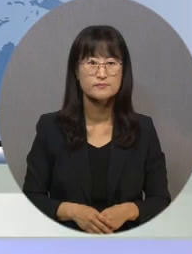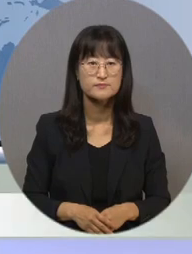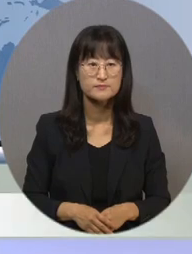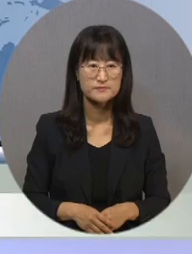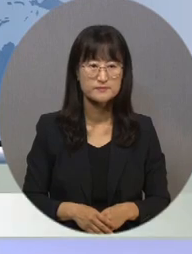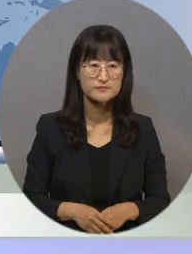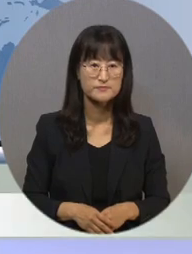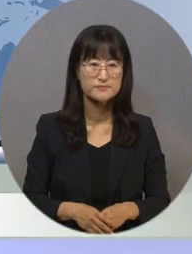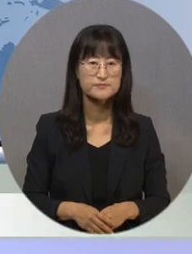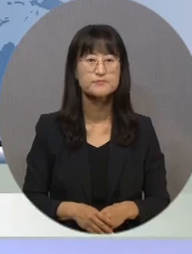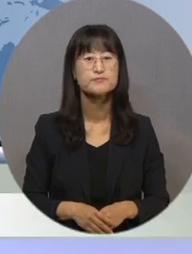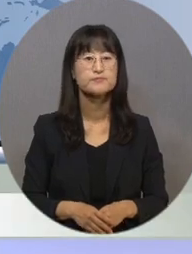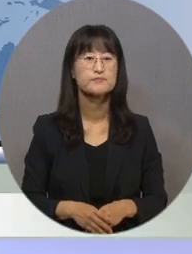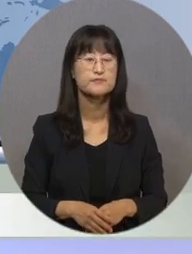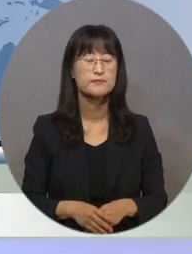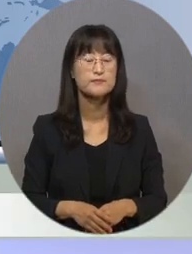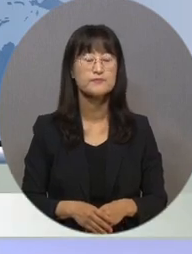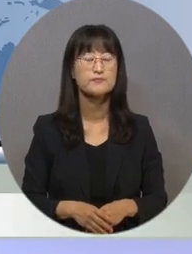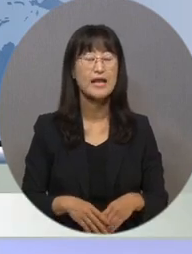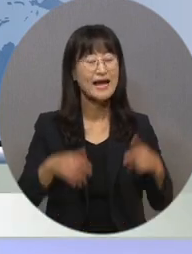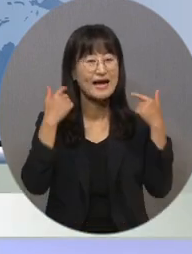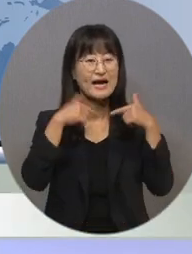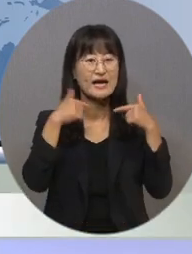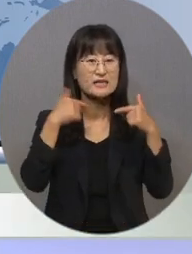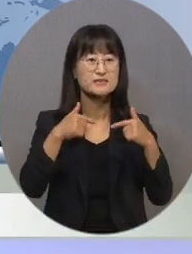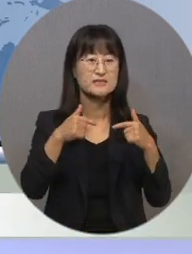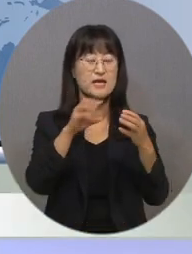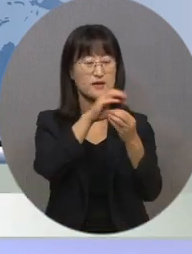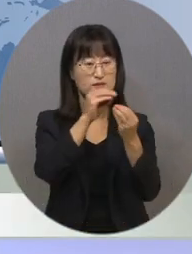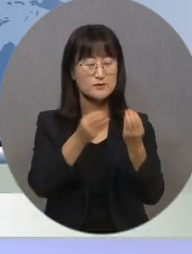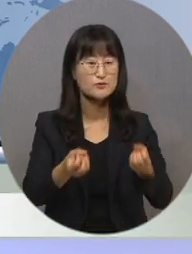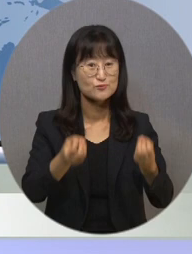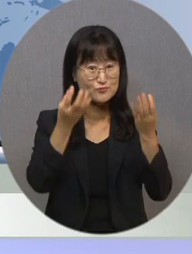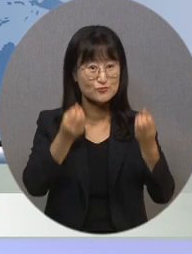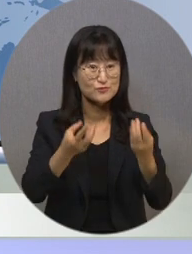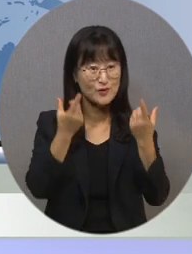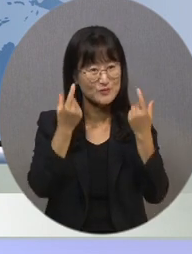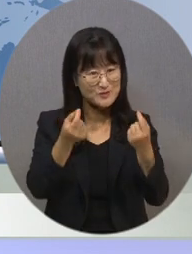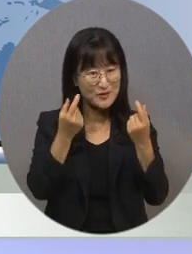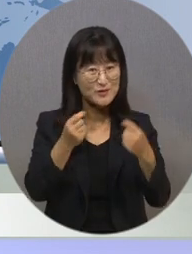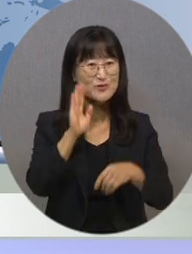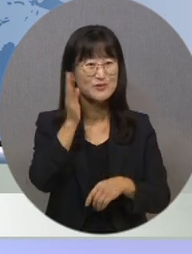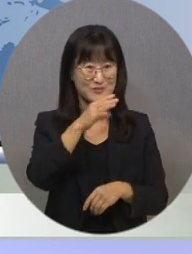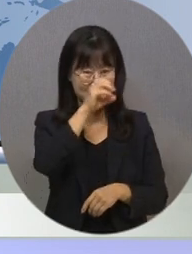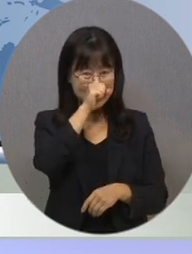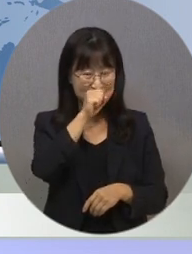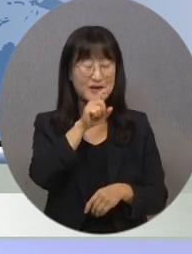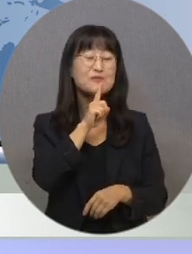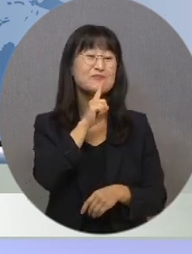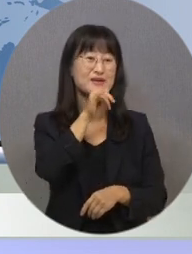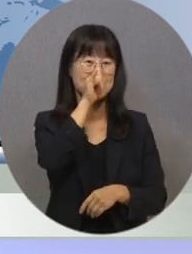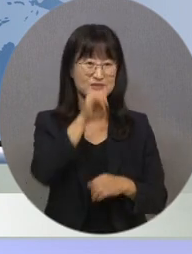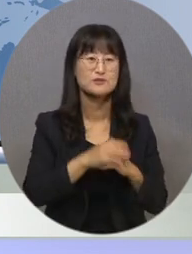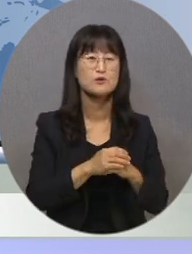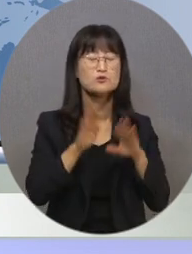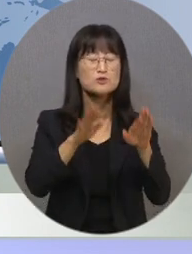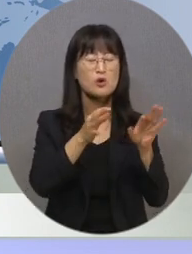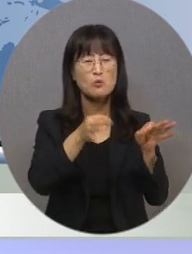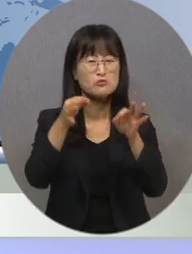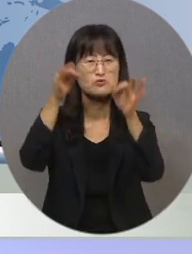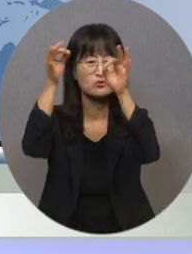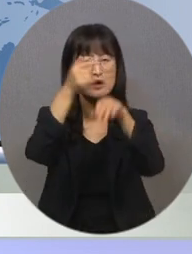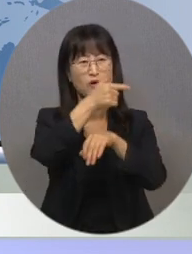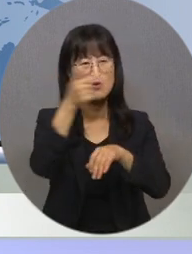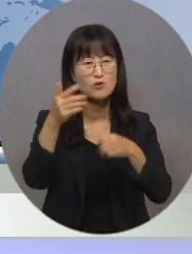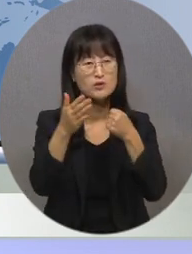더도 말고 덜도 말고 늘 한가위만 같아라 추석이 다가오고 있습니다 고물가 시대에